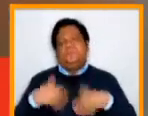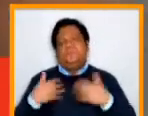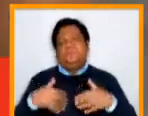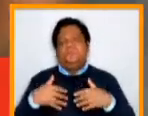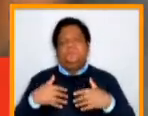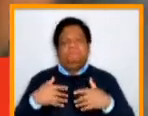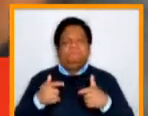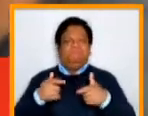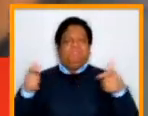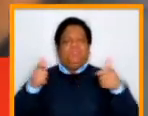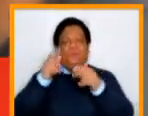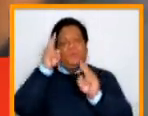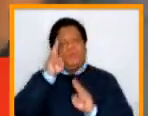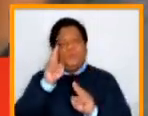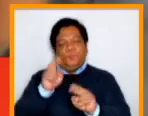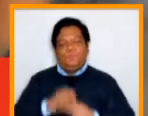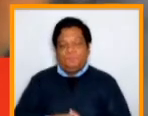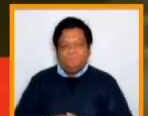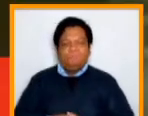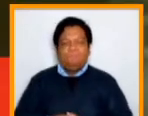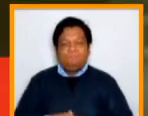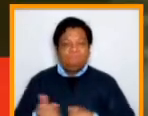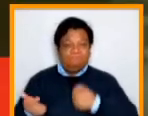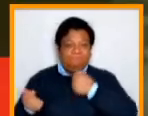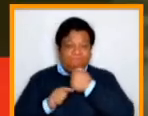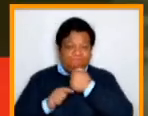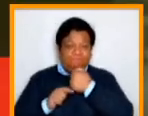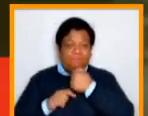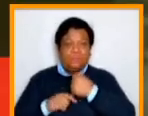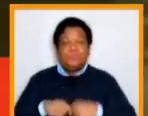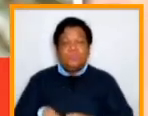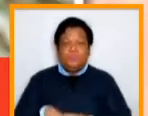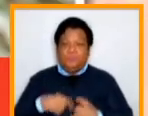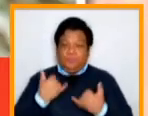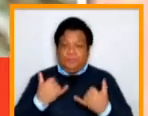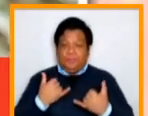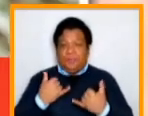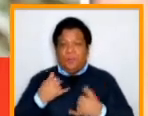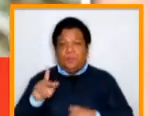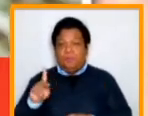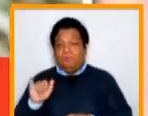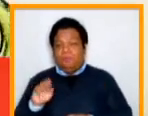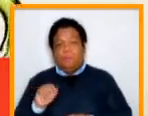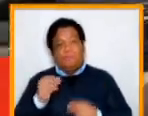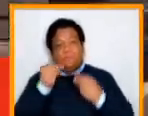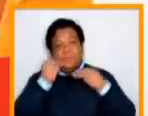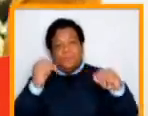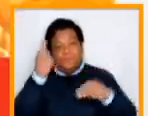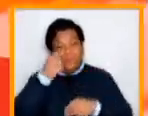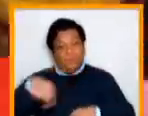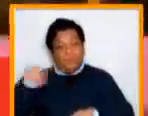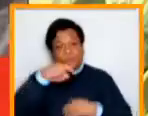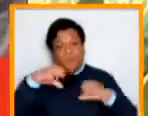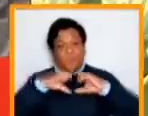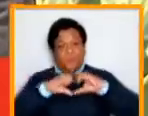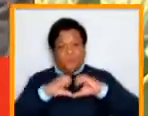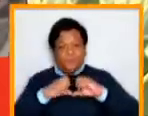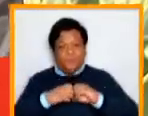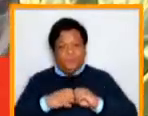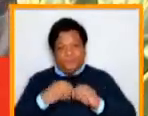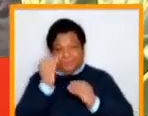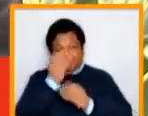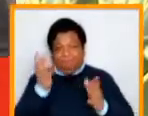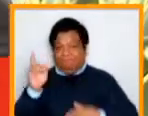karangalan. Isang heartfelt message muna ang iniwan ni Kuya Kim para sa mga Kapuso. Para sa mga